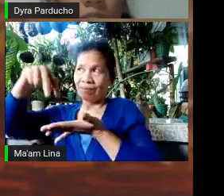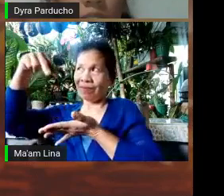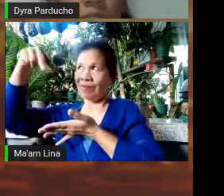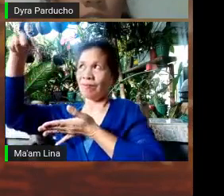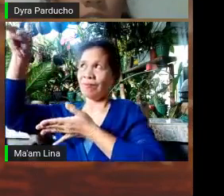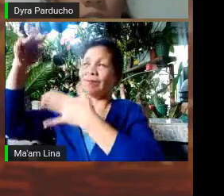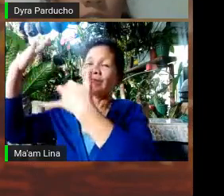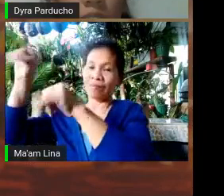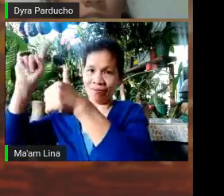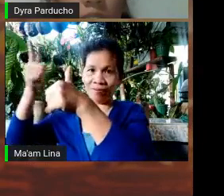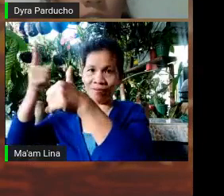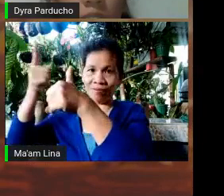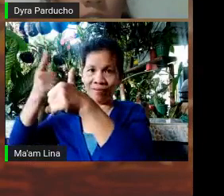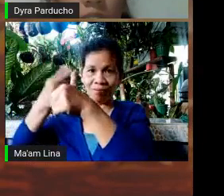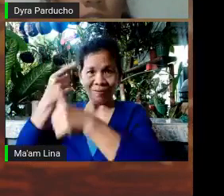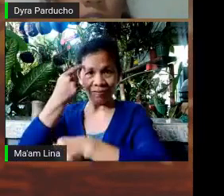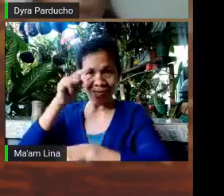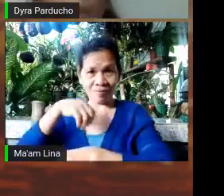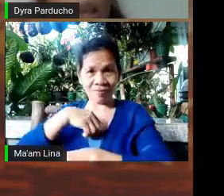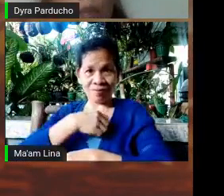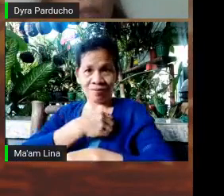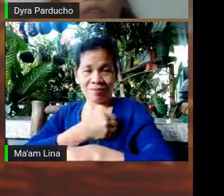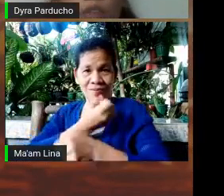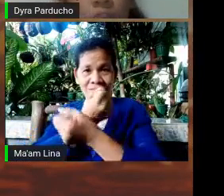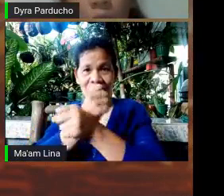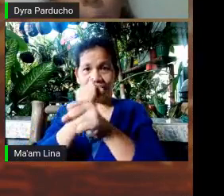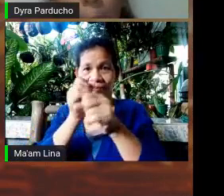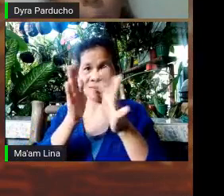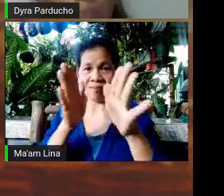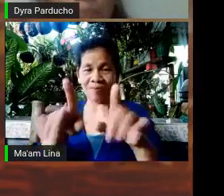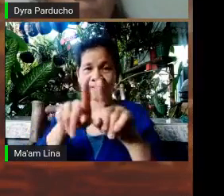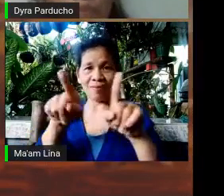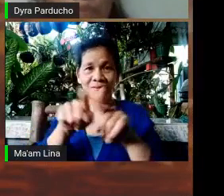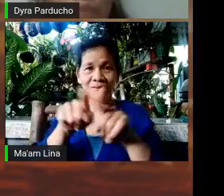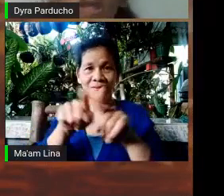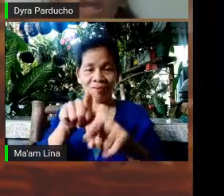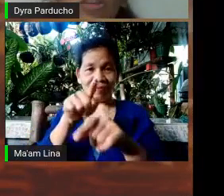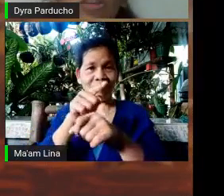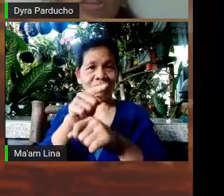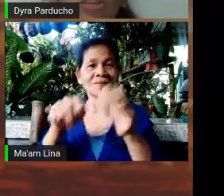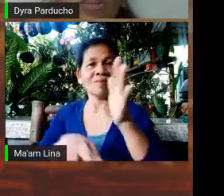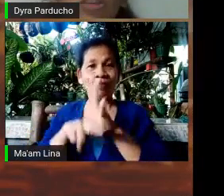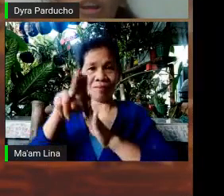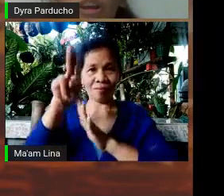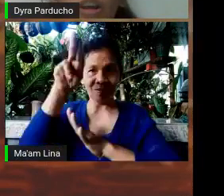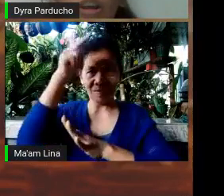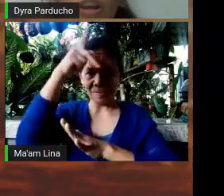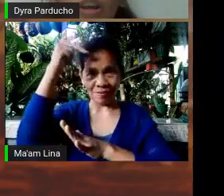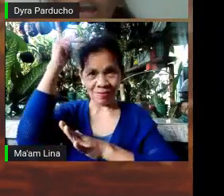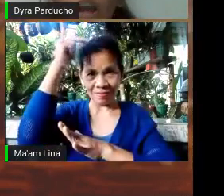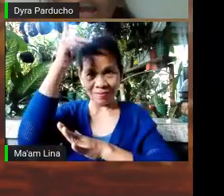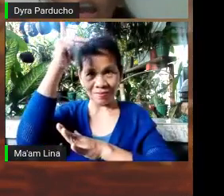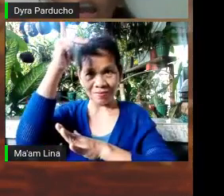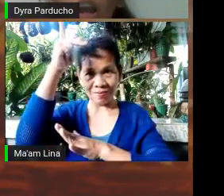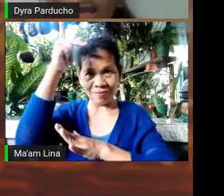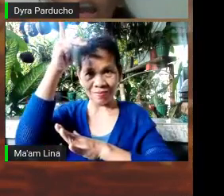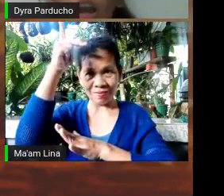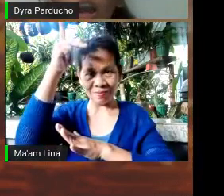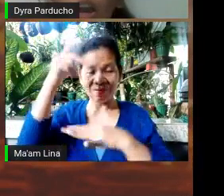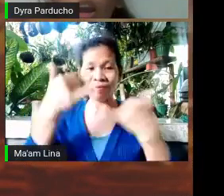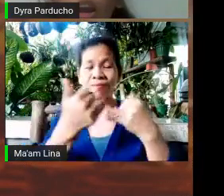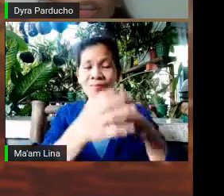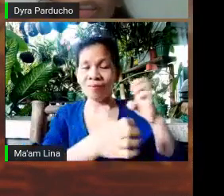ng ating manunubos bilang punong saserdote. So, yung earthly sanctuary